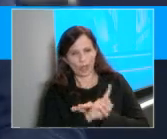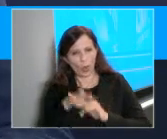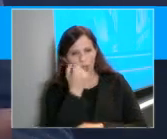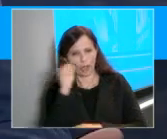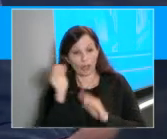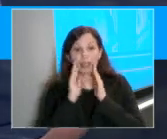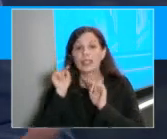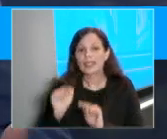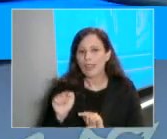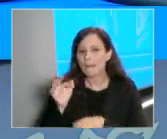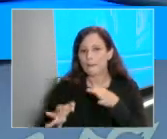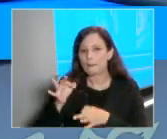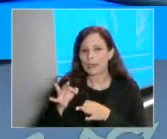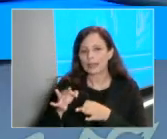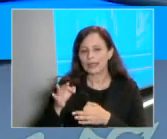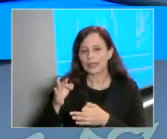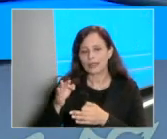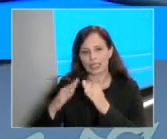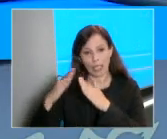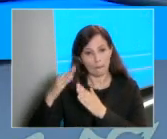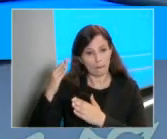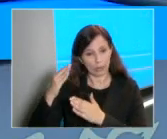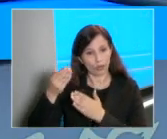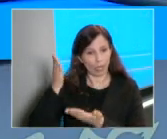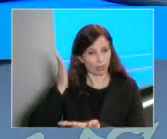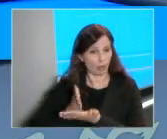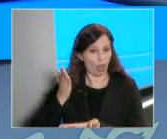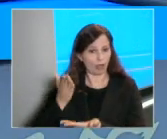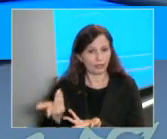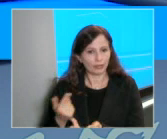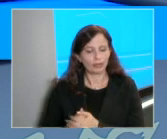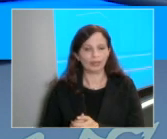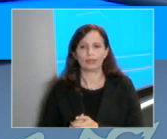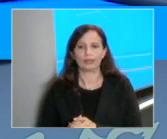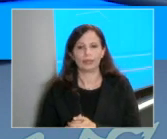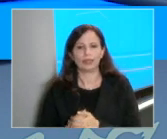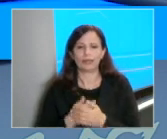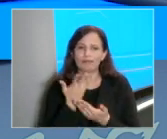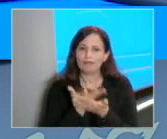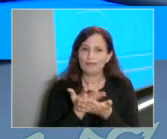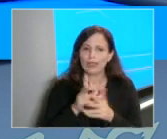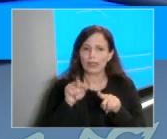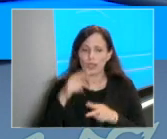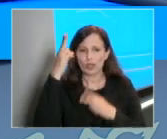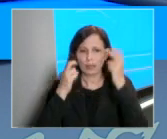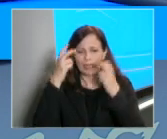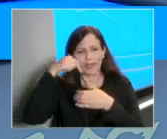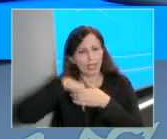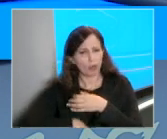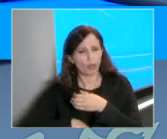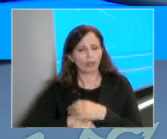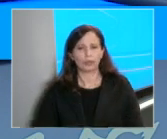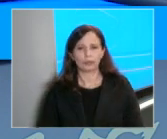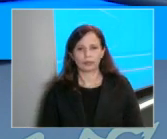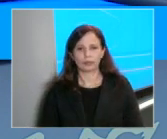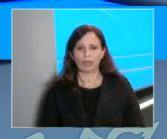זה בית משפט יקבע, אתה יודע, גם בית אם... בית המשפט יקבע, אבל יש כרגע כל כך הרבה מידע, וכל כך הרבה עדים, הדבר הזה כל כך עמוק, ככה